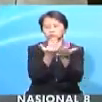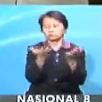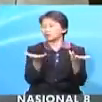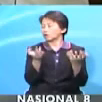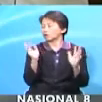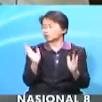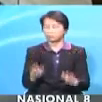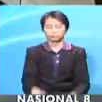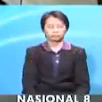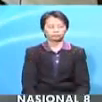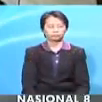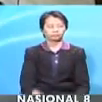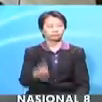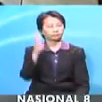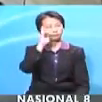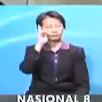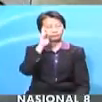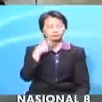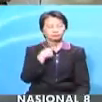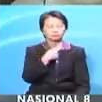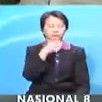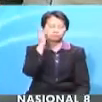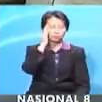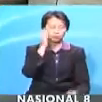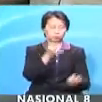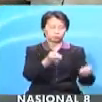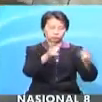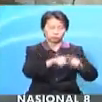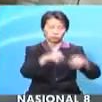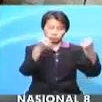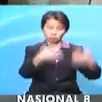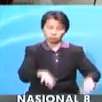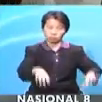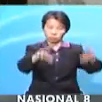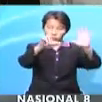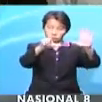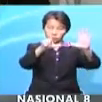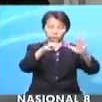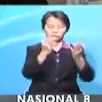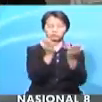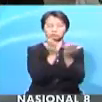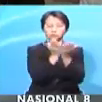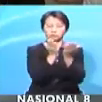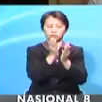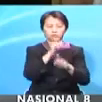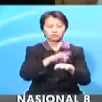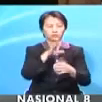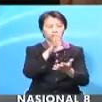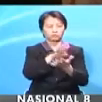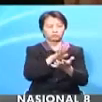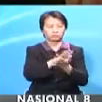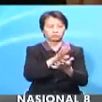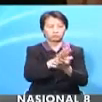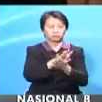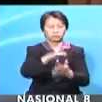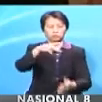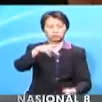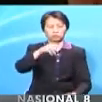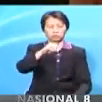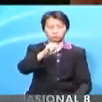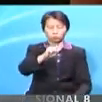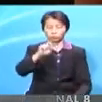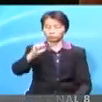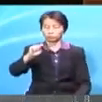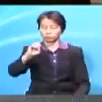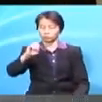sebagaimana yang kita tahu bahwa dengan peristiwa kehilangan 7 orang pelajar di sekolah kebangsaan pustohoe